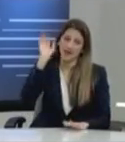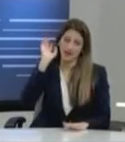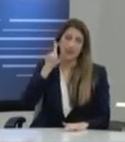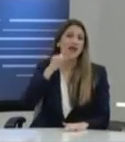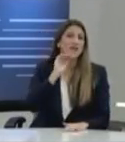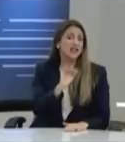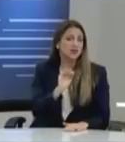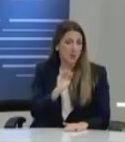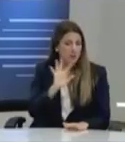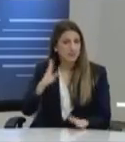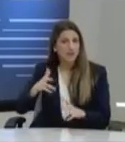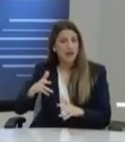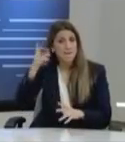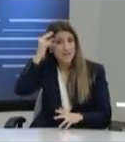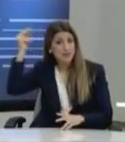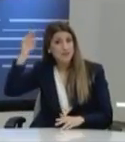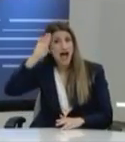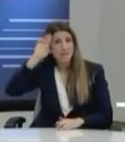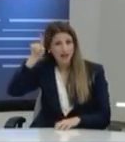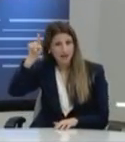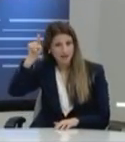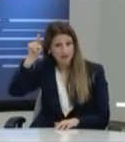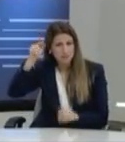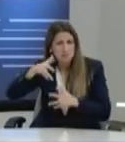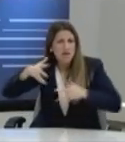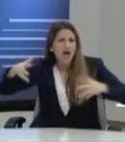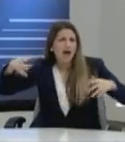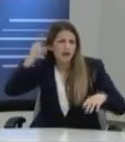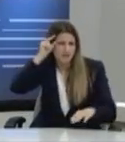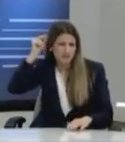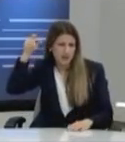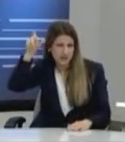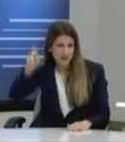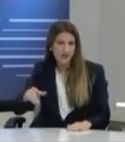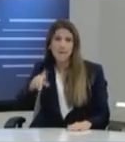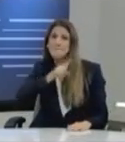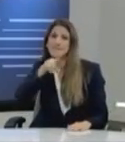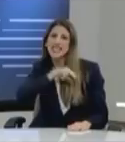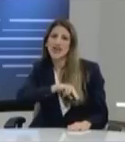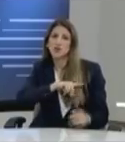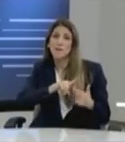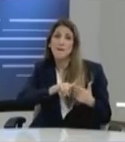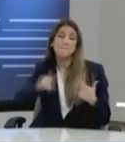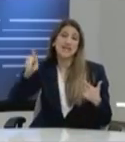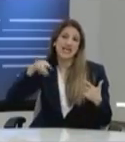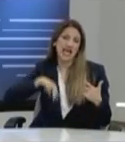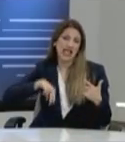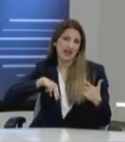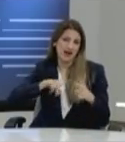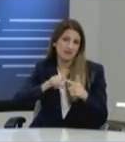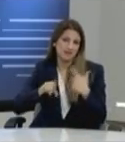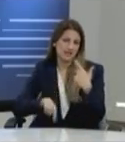μεγάλα πανεπιστήμια της Αμερικής, τα οποία είναι μη κερδοσκοπικά, μη κρατικά,